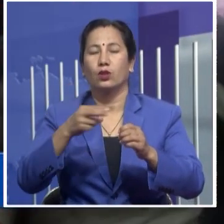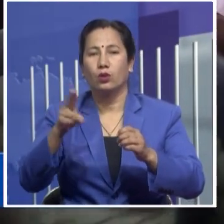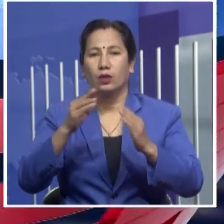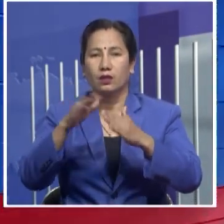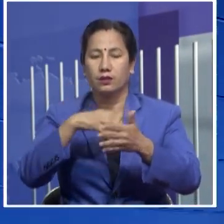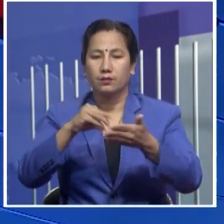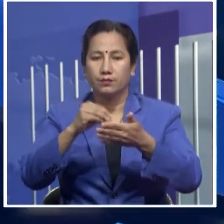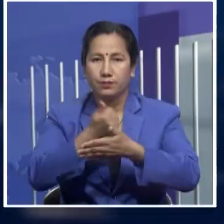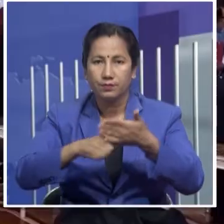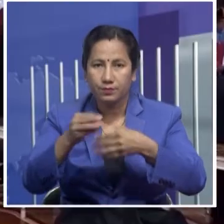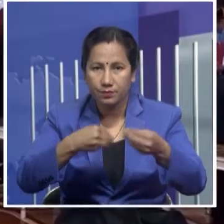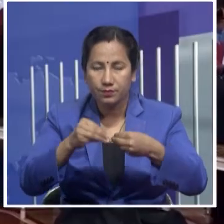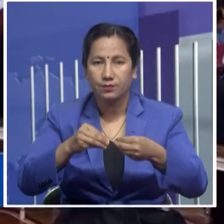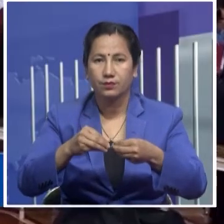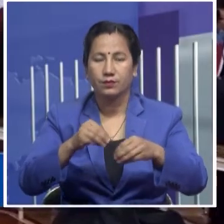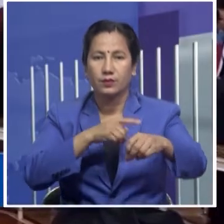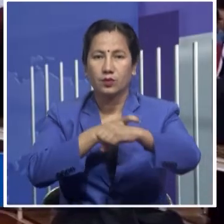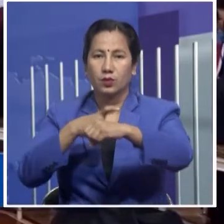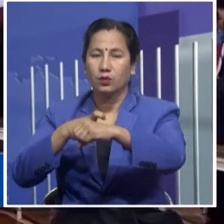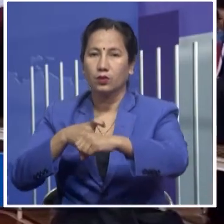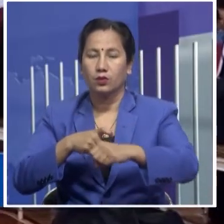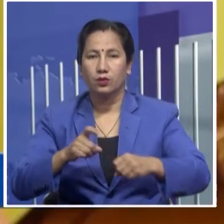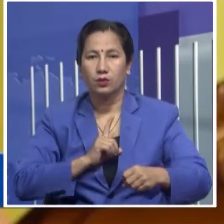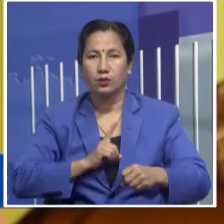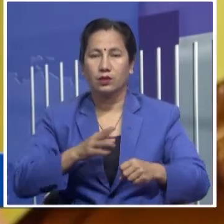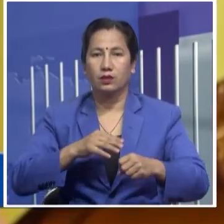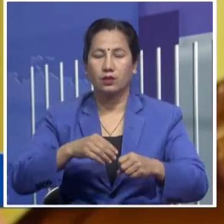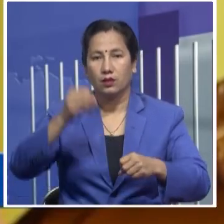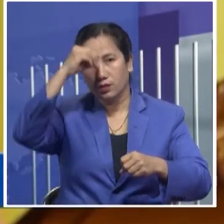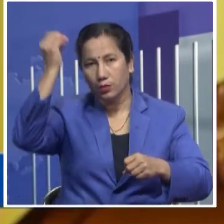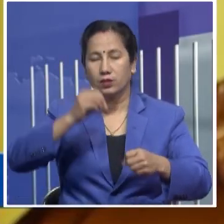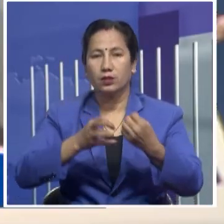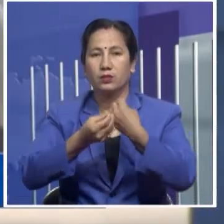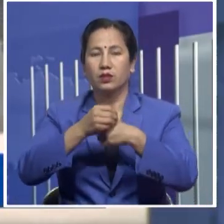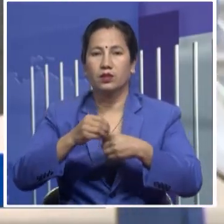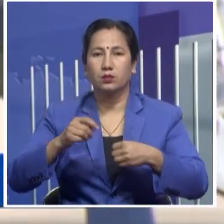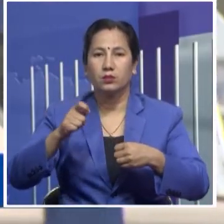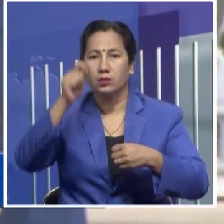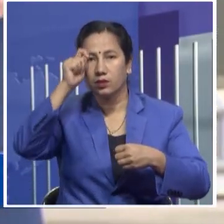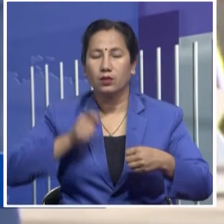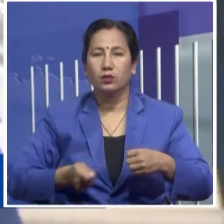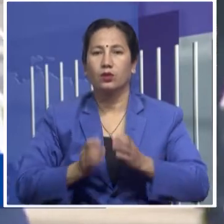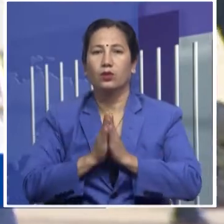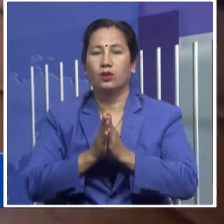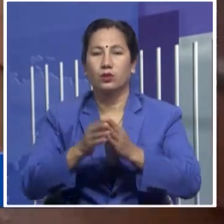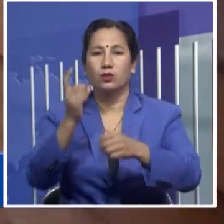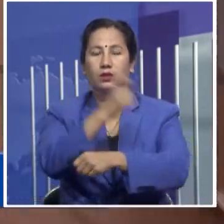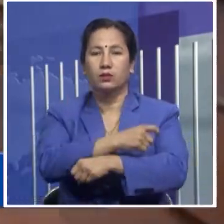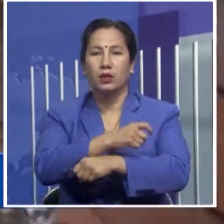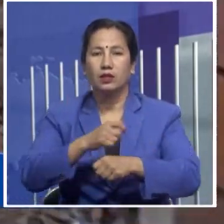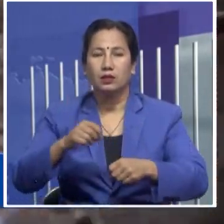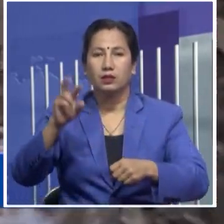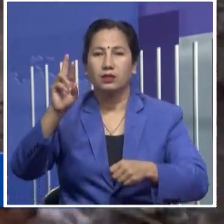हस्तान्तरण। युद्धको सङ्केत दिएर तर्साउने काम नगर्न पश्चिमा मुलुकहरूलाई युक्रेनको आग्रह, सीमा क्षेत्रमा तैनात रुसी